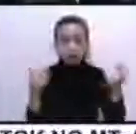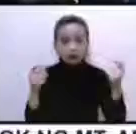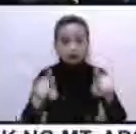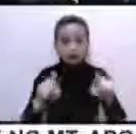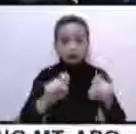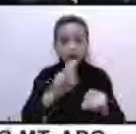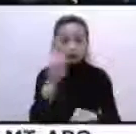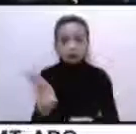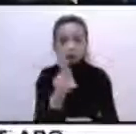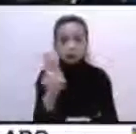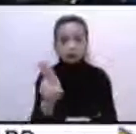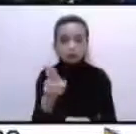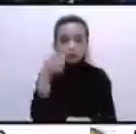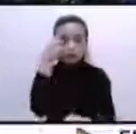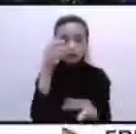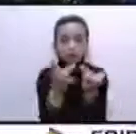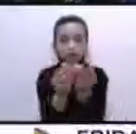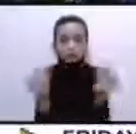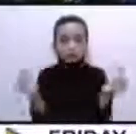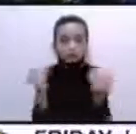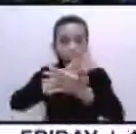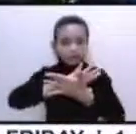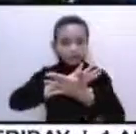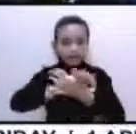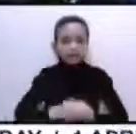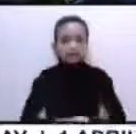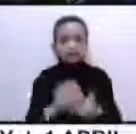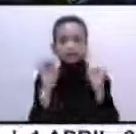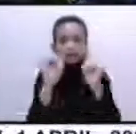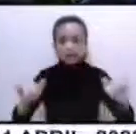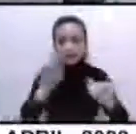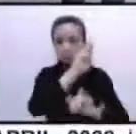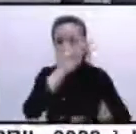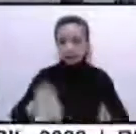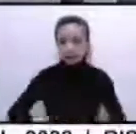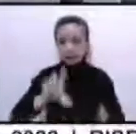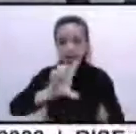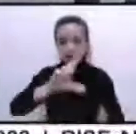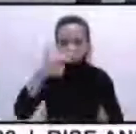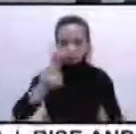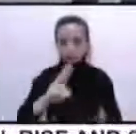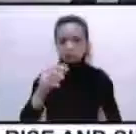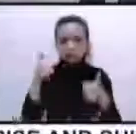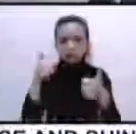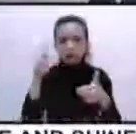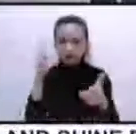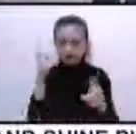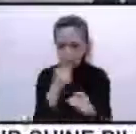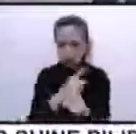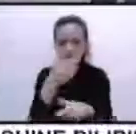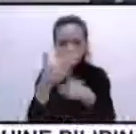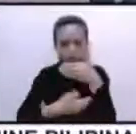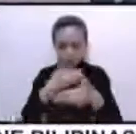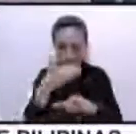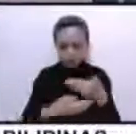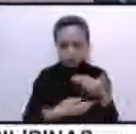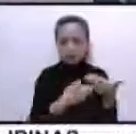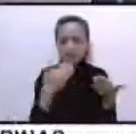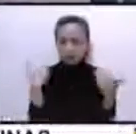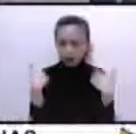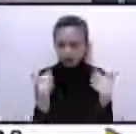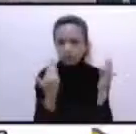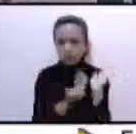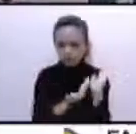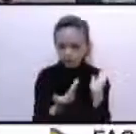kanilang pagtugon sa pandemic. Nanindigan ng Manila LGU na legal at dumaan sa tamang proseso ang asset disposal o